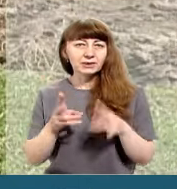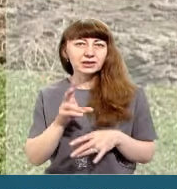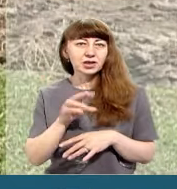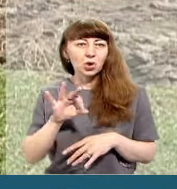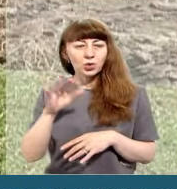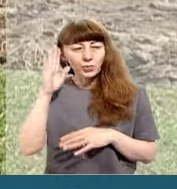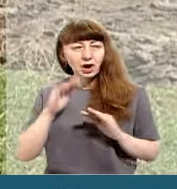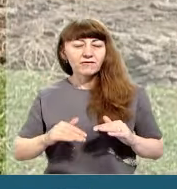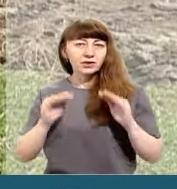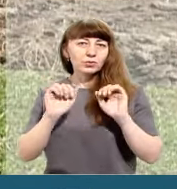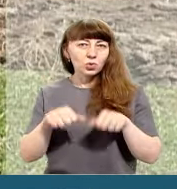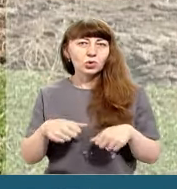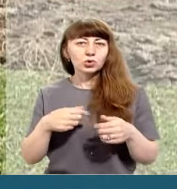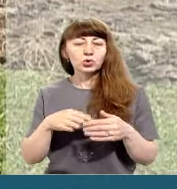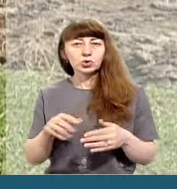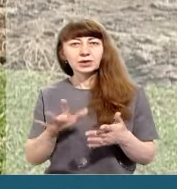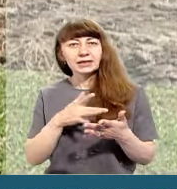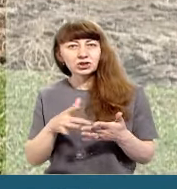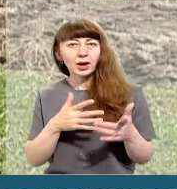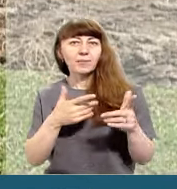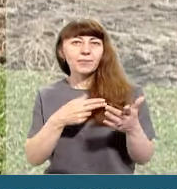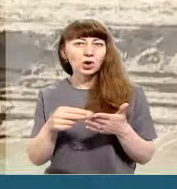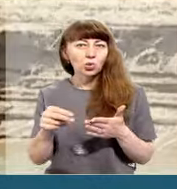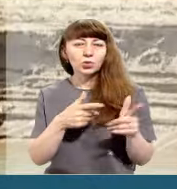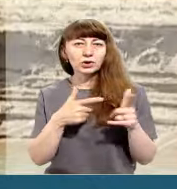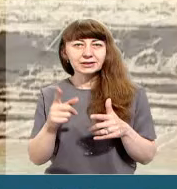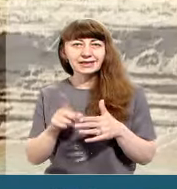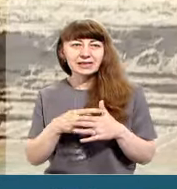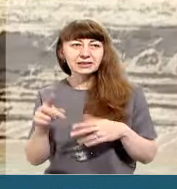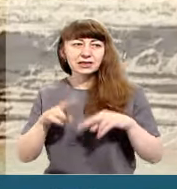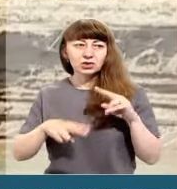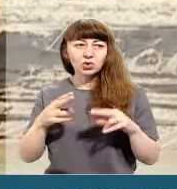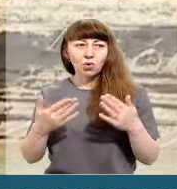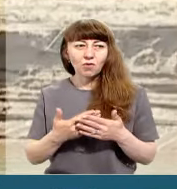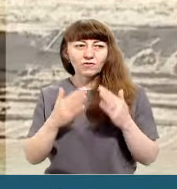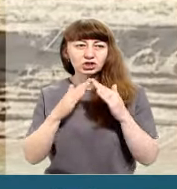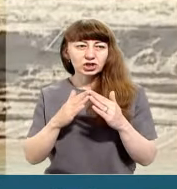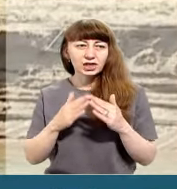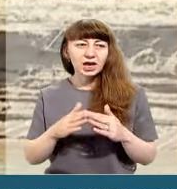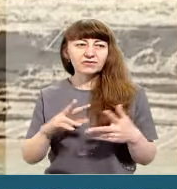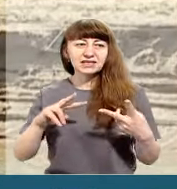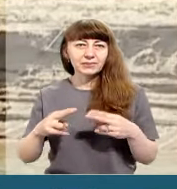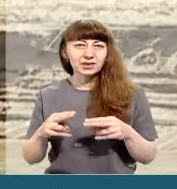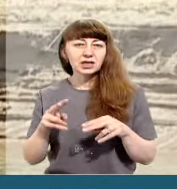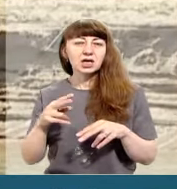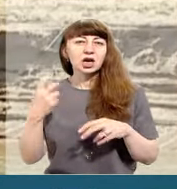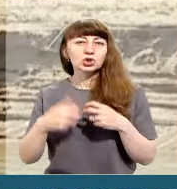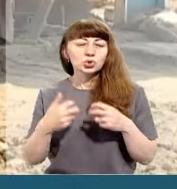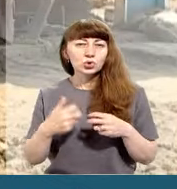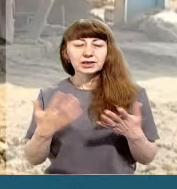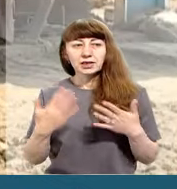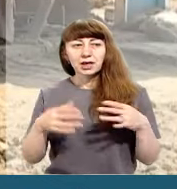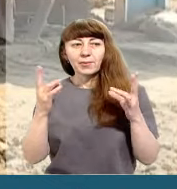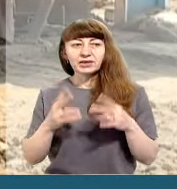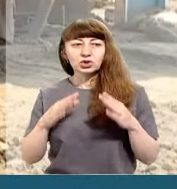от паводков могут рассчитывать на приобретение готового или строительство нового жилья взамен разрушенного. Если пострадавшее жилье подлежит